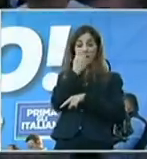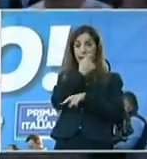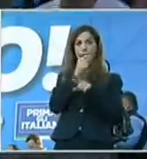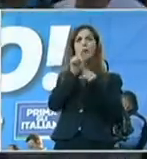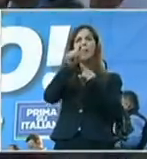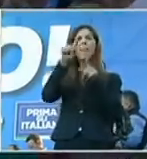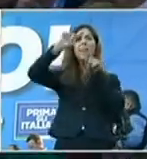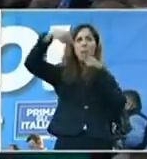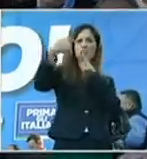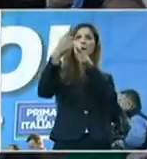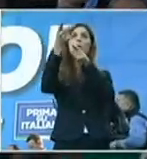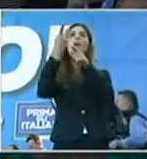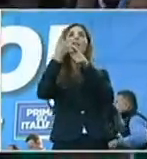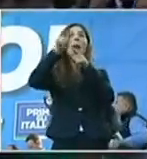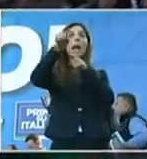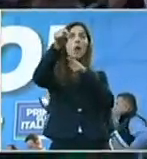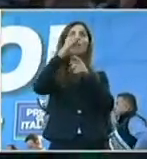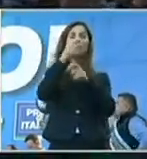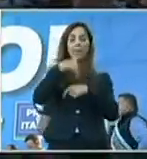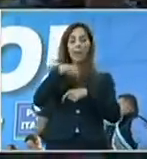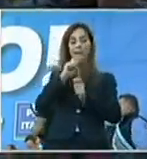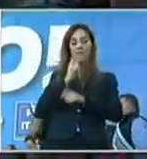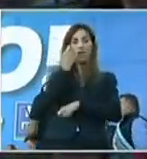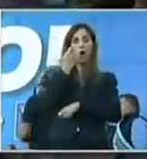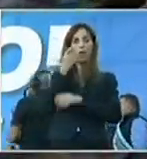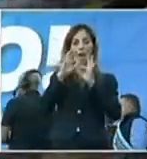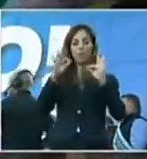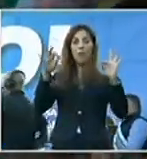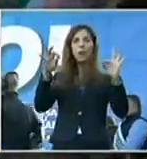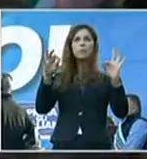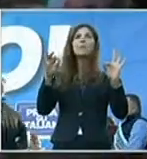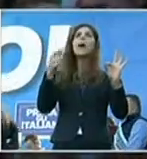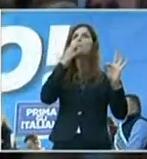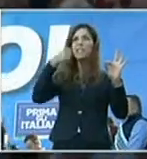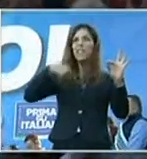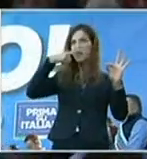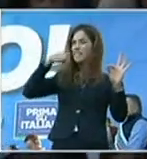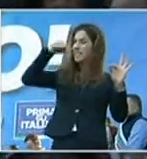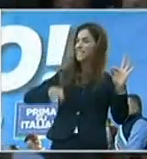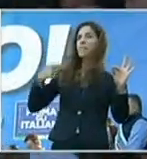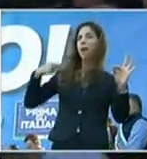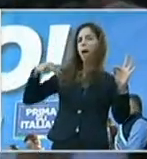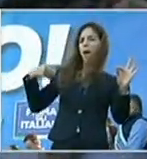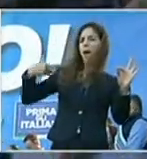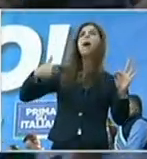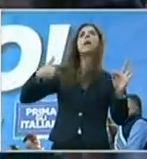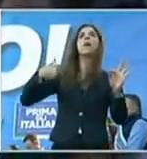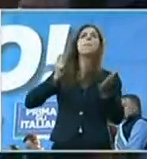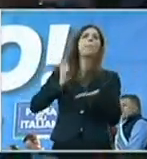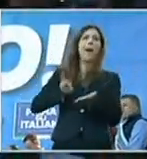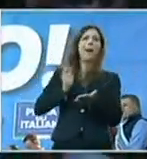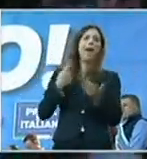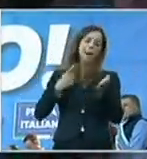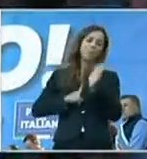gioire, perché è il segno della tua vittoria. Vuol dire che aver tenuto duro paga. Se ha detto tutti